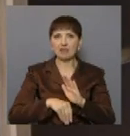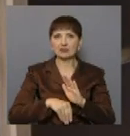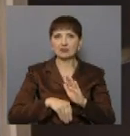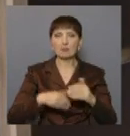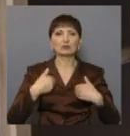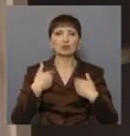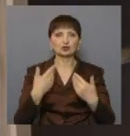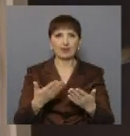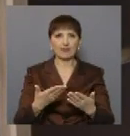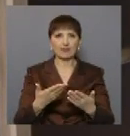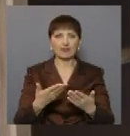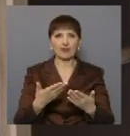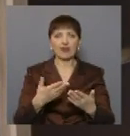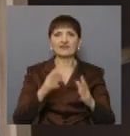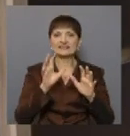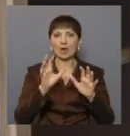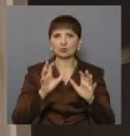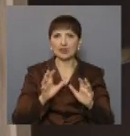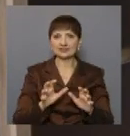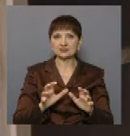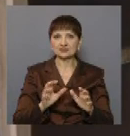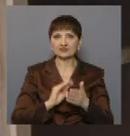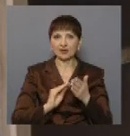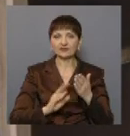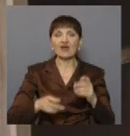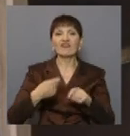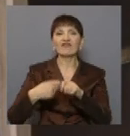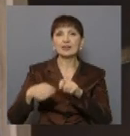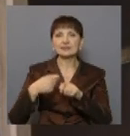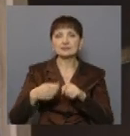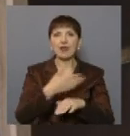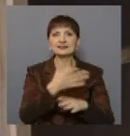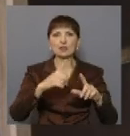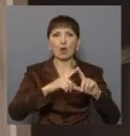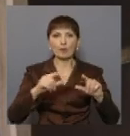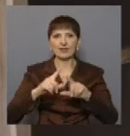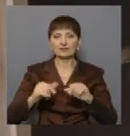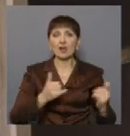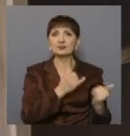выносить предложение внесения изменений в законодательство, финансирование